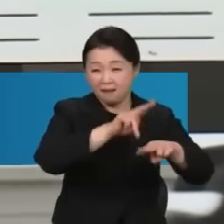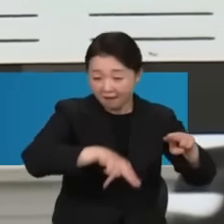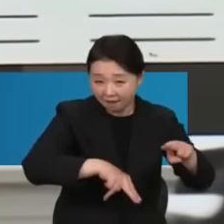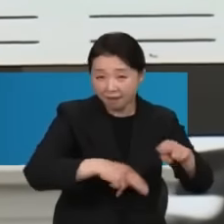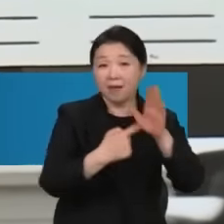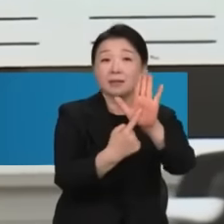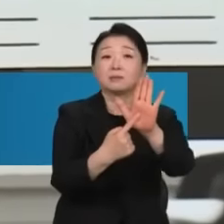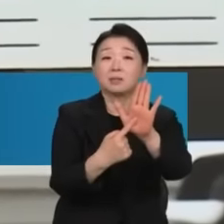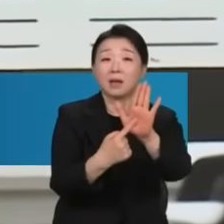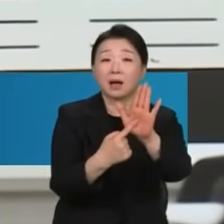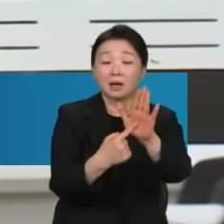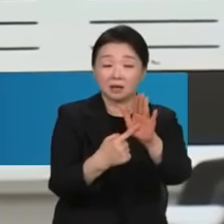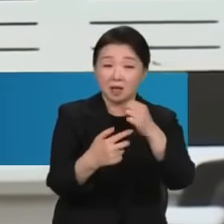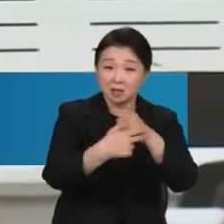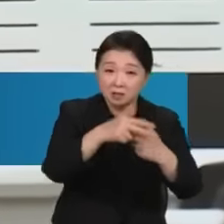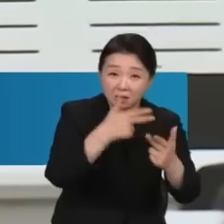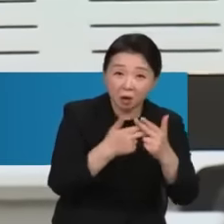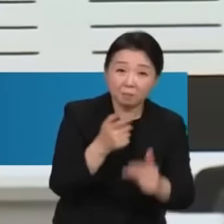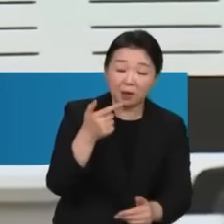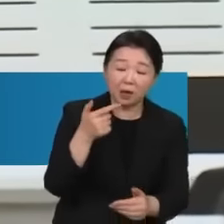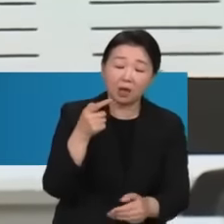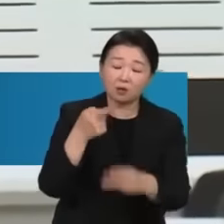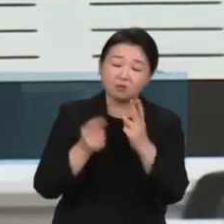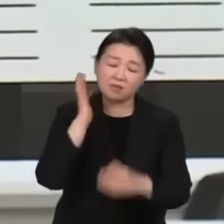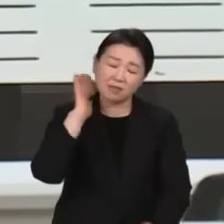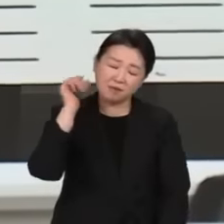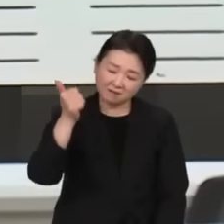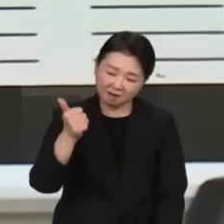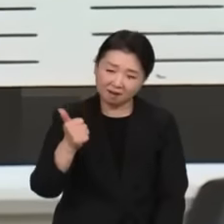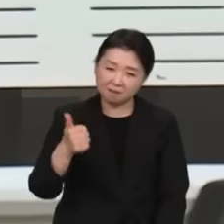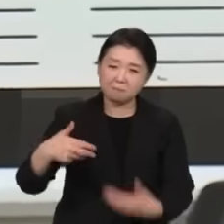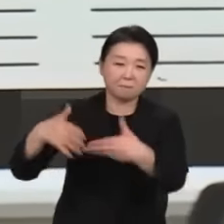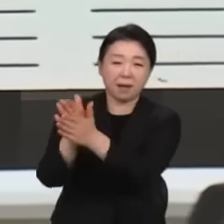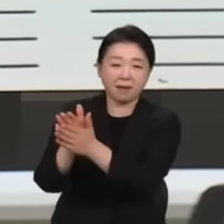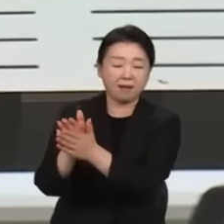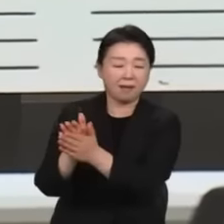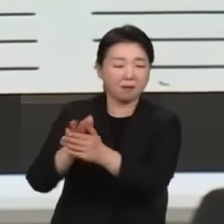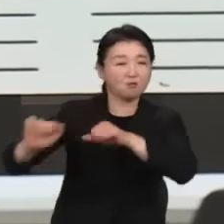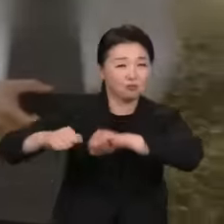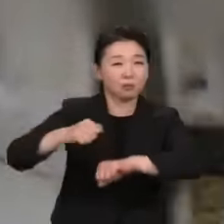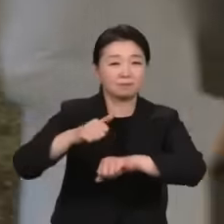의협은 윤석열 정권 퇴진 운동에 나서겠다고 했습니다. 이혜원 기자입니다.